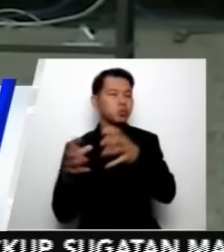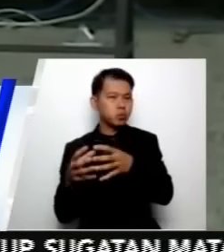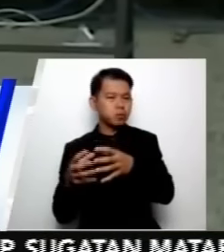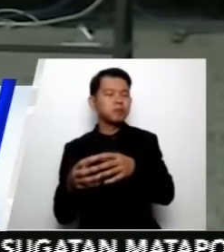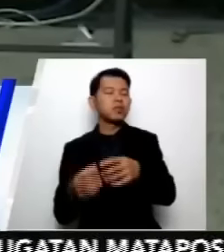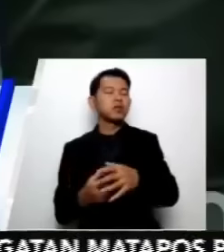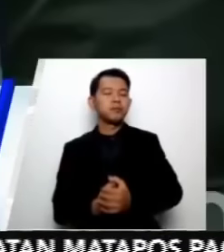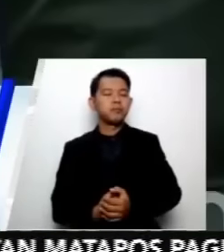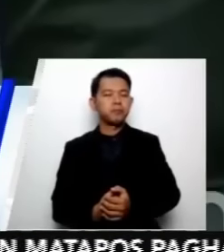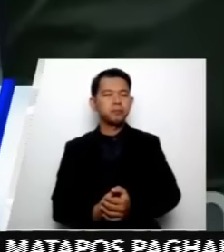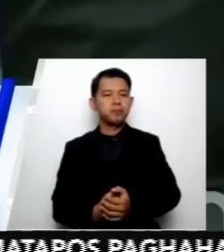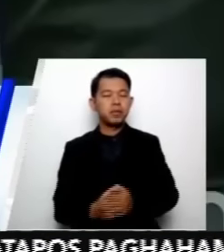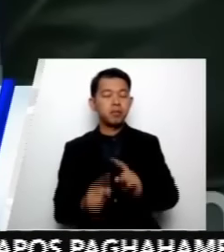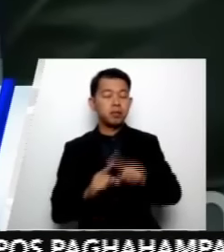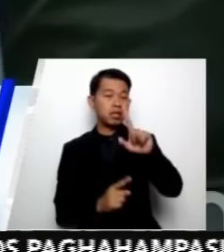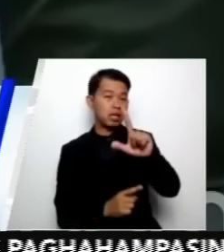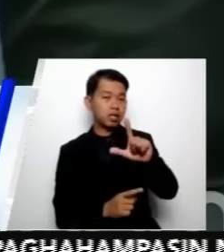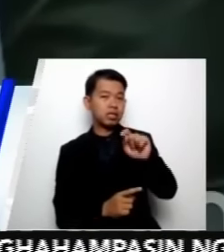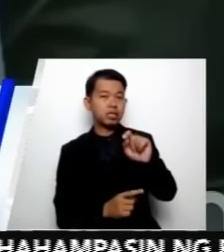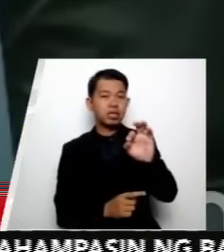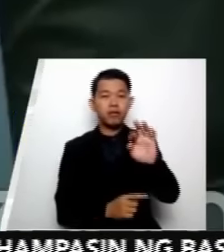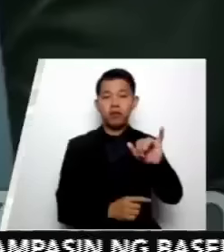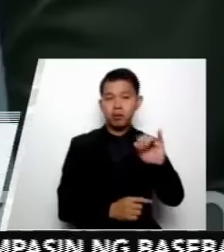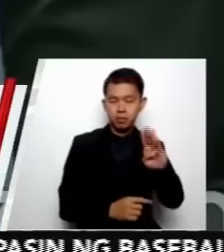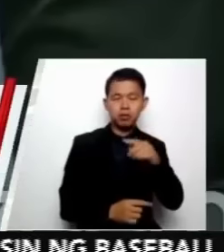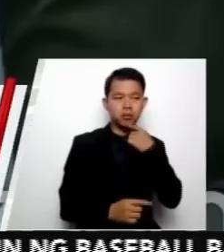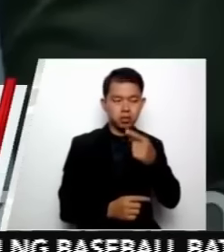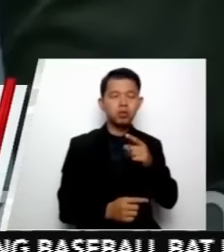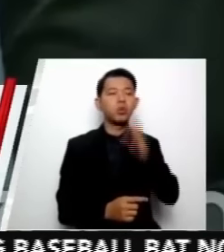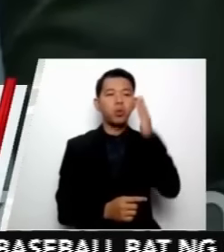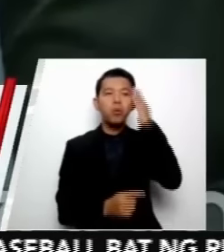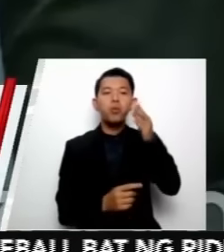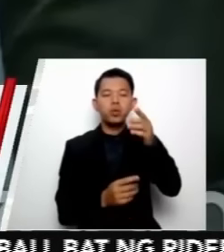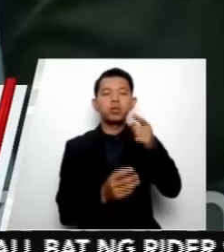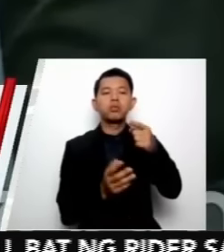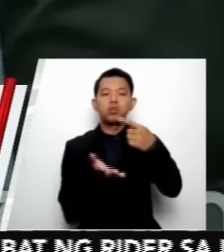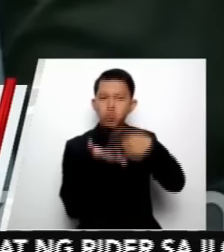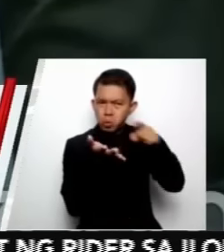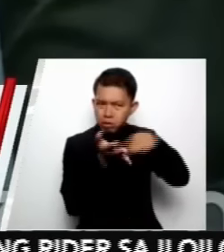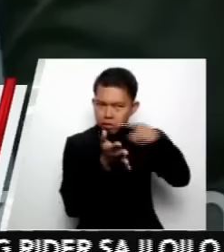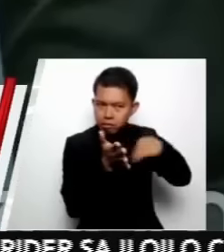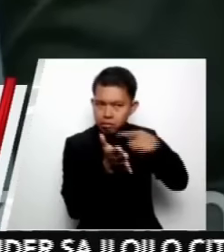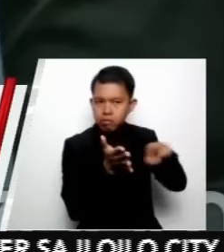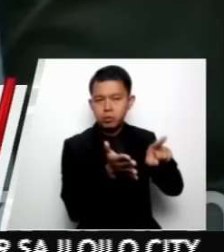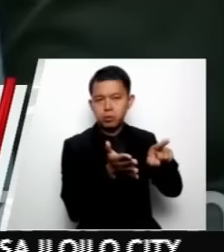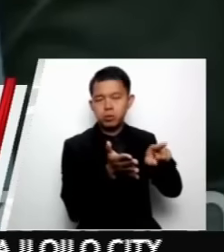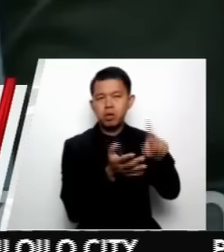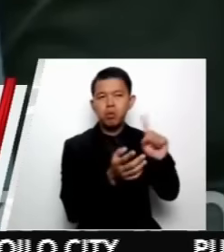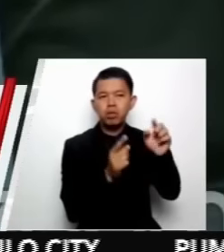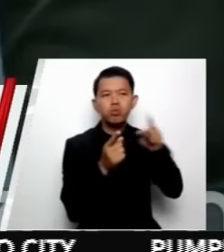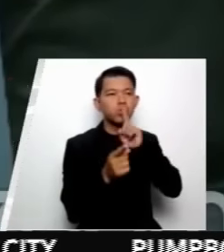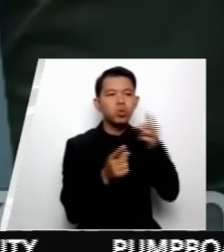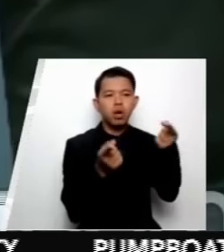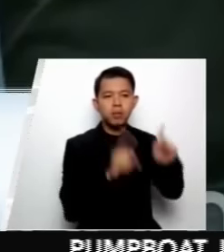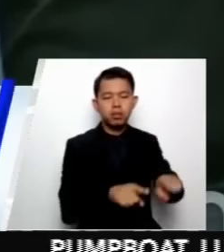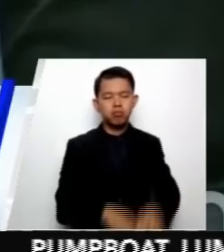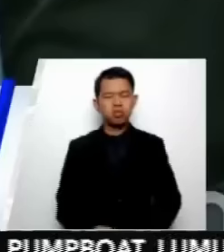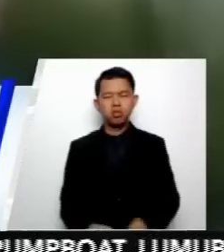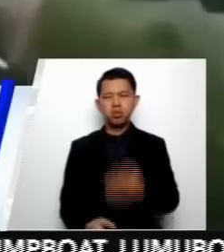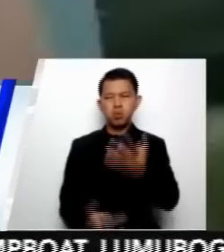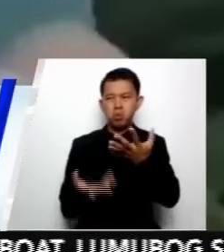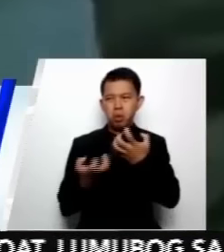ito. Lately, gusto nila kunin yung sasakyan sa amin dahil daw sa kanilang